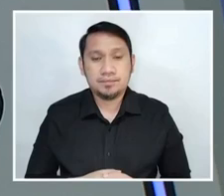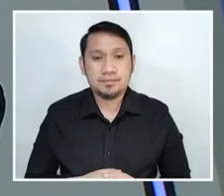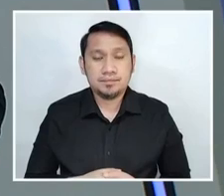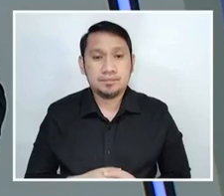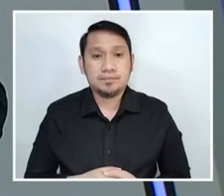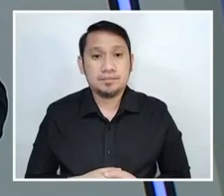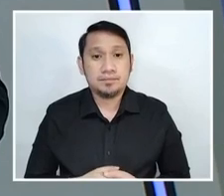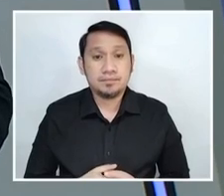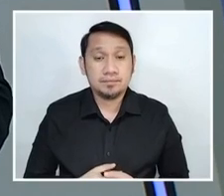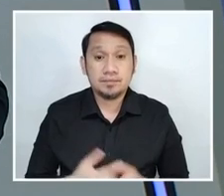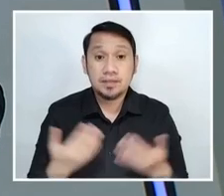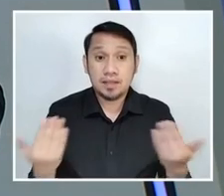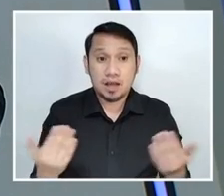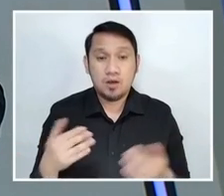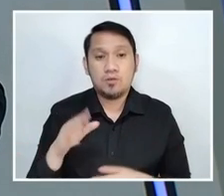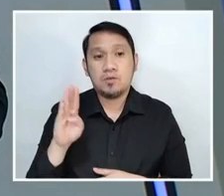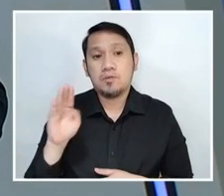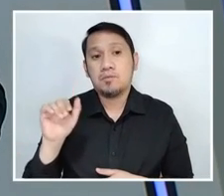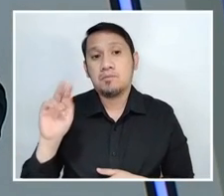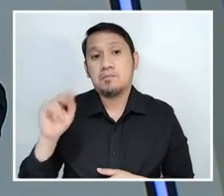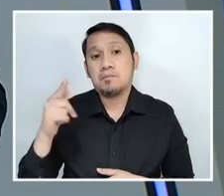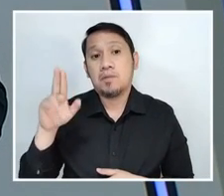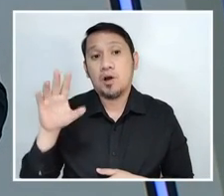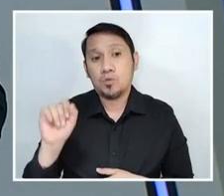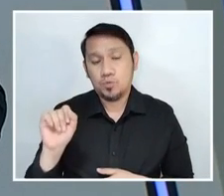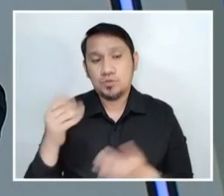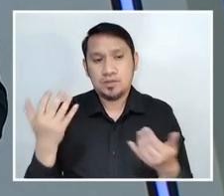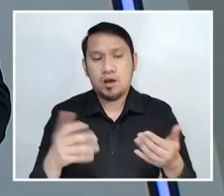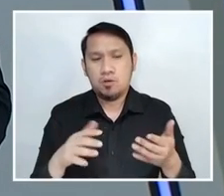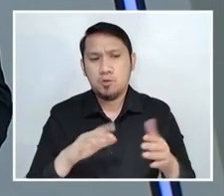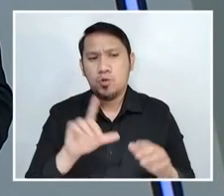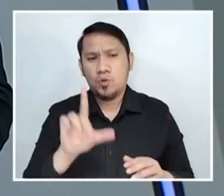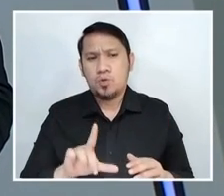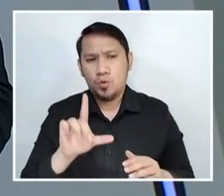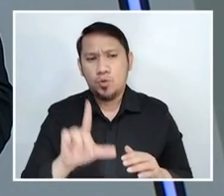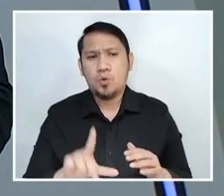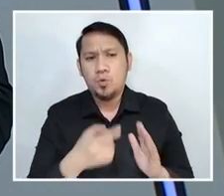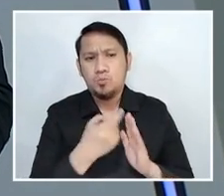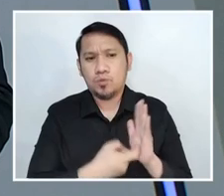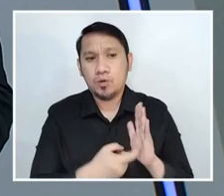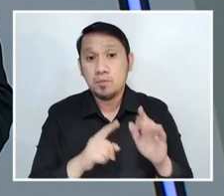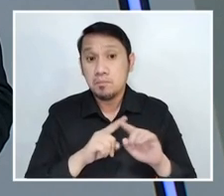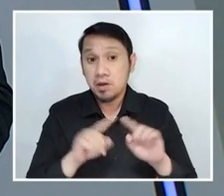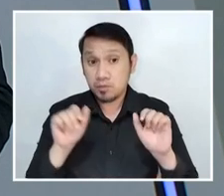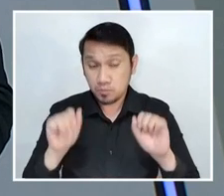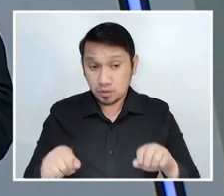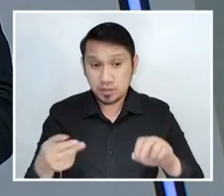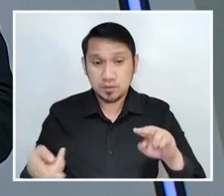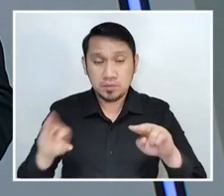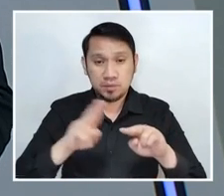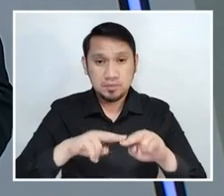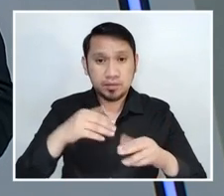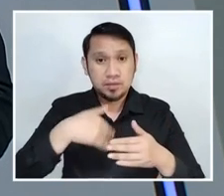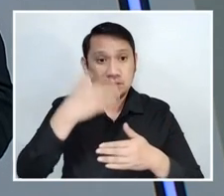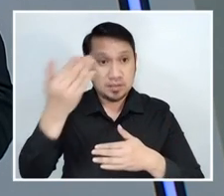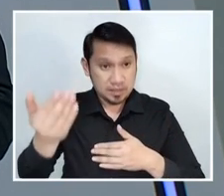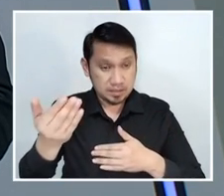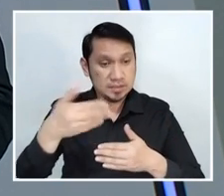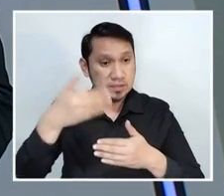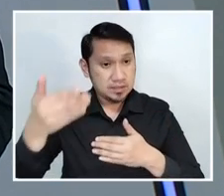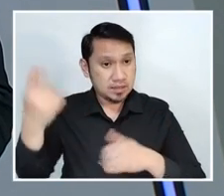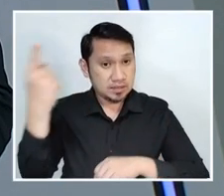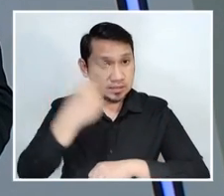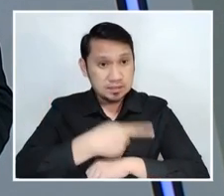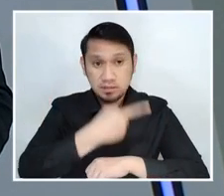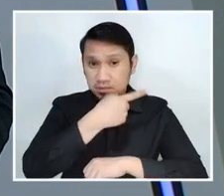Bumaba ang presyo ng bango sa ilang pamilihan sa Metro Manila. Pero posibleng sumipa ang presyo nito sa mga susunod na araw dahil